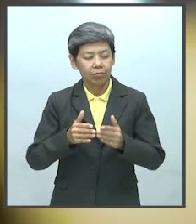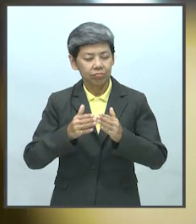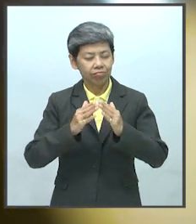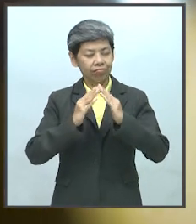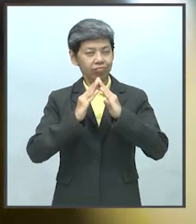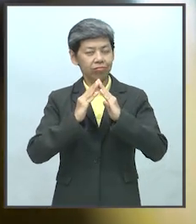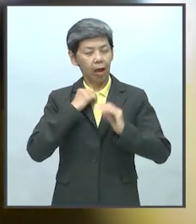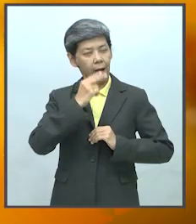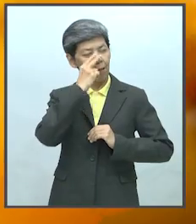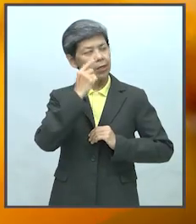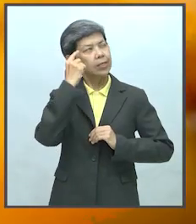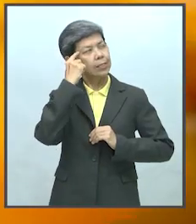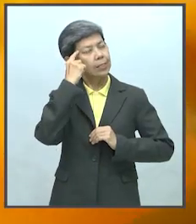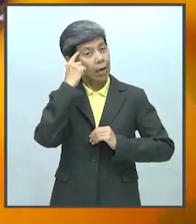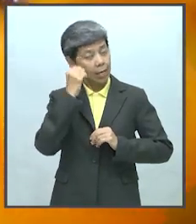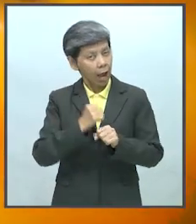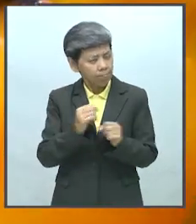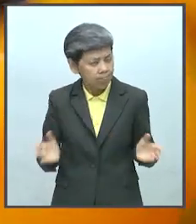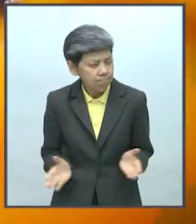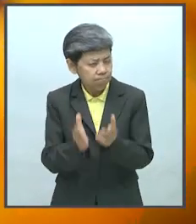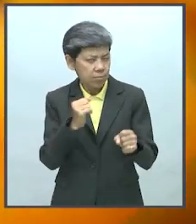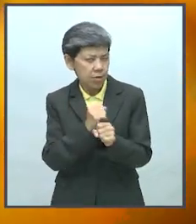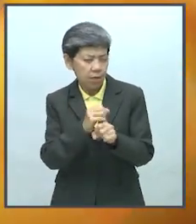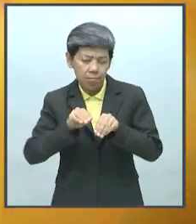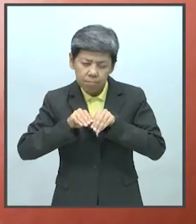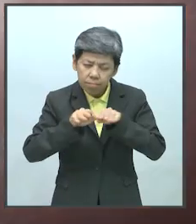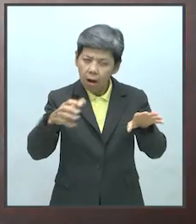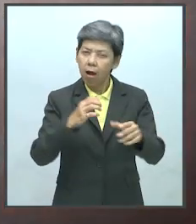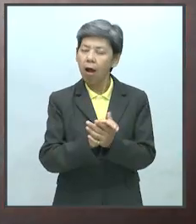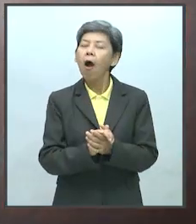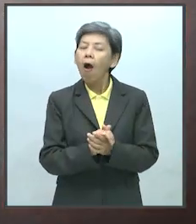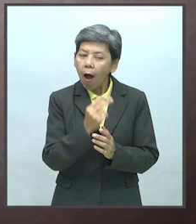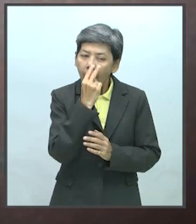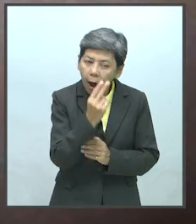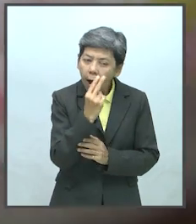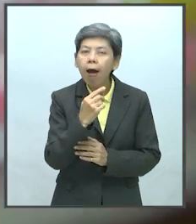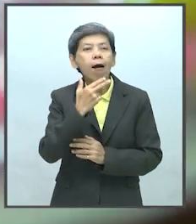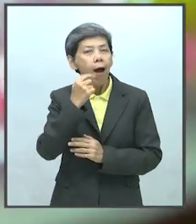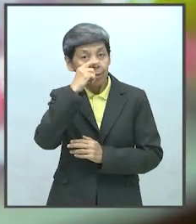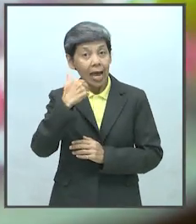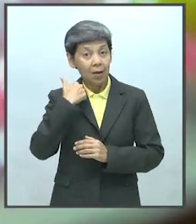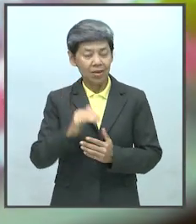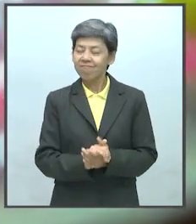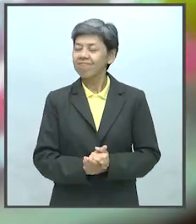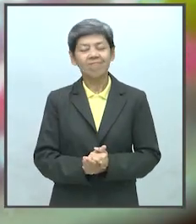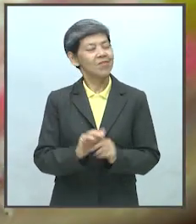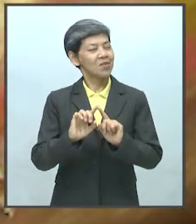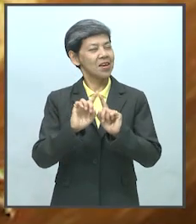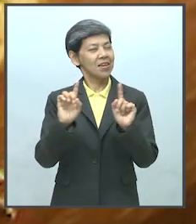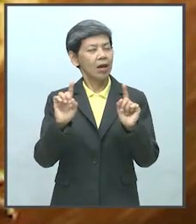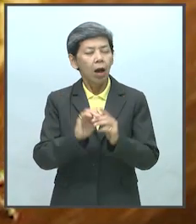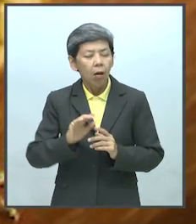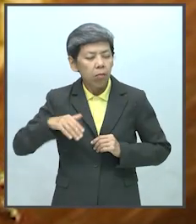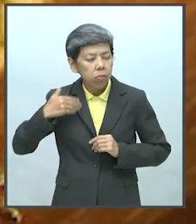างผู้ก่อตั้งเนี่ยนะครับก็มองไว้ว่าช่วยกันรณรงค์นะแล้วเราก็จะได้รู้จักขนมไทยกันแต่ในความจริงไม่เป็นแบบ